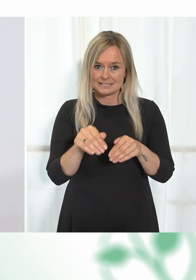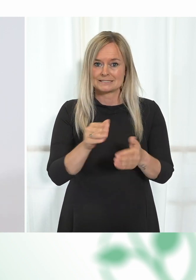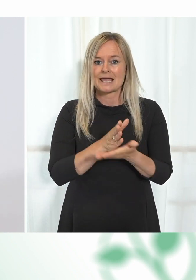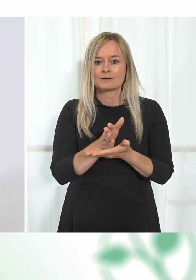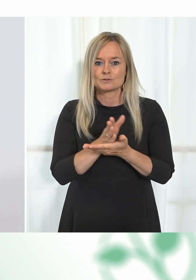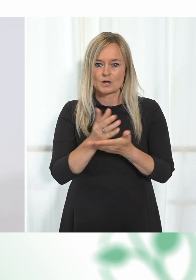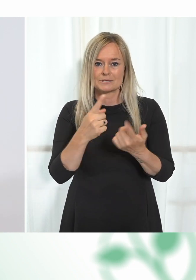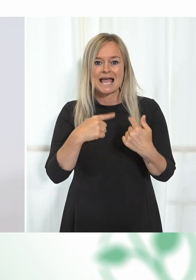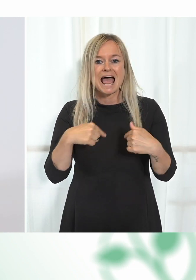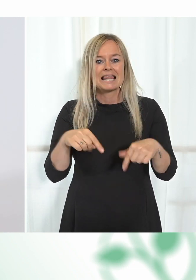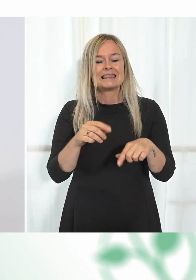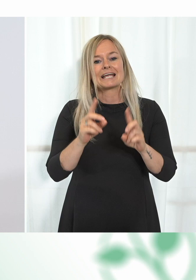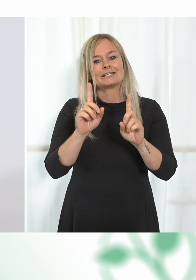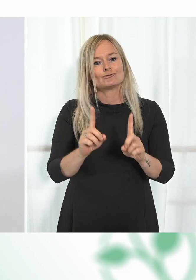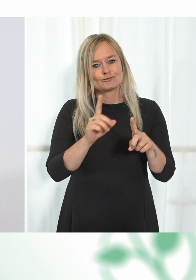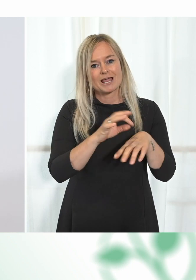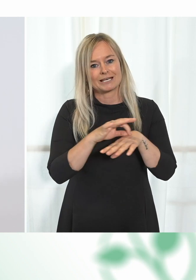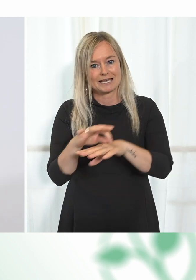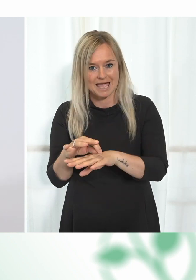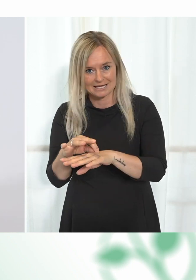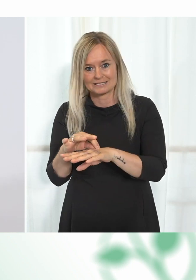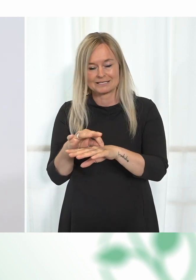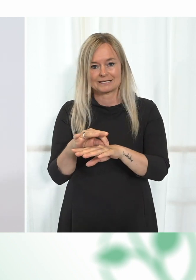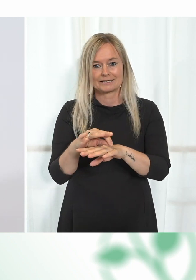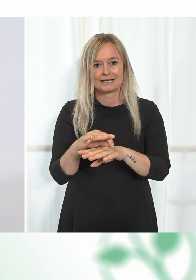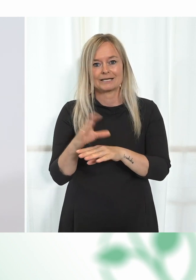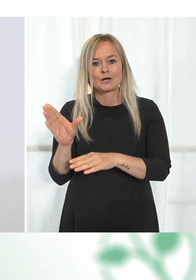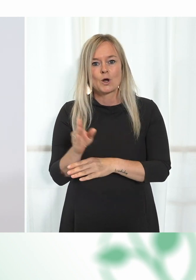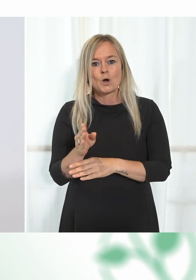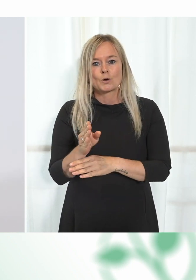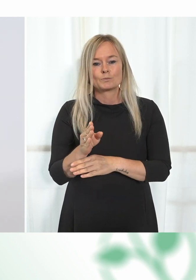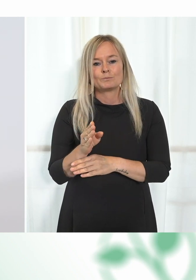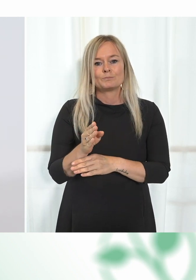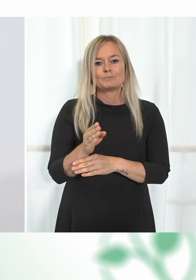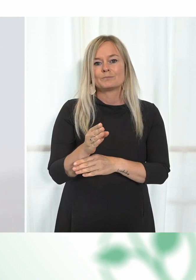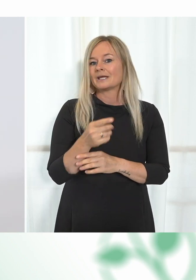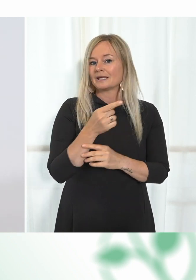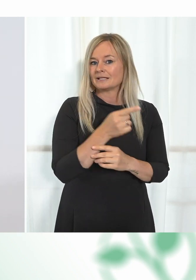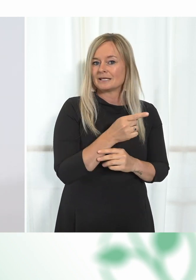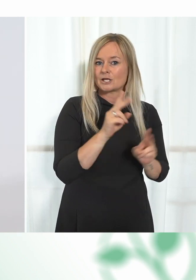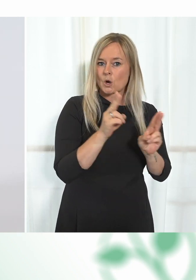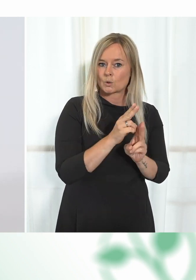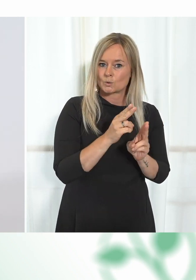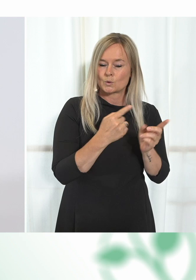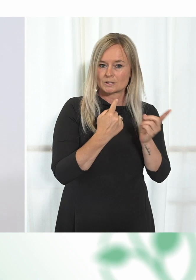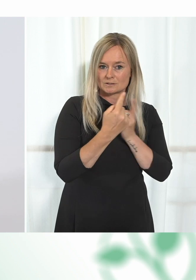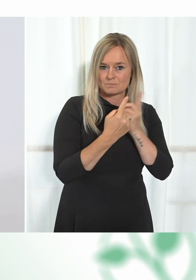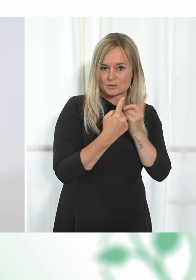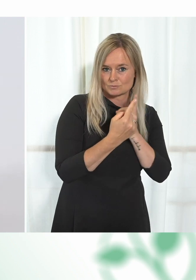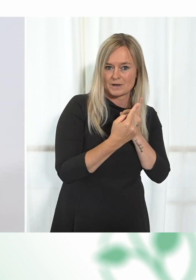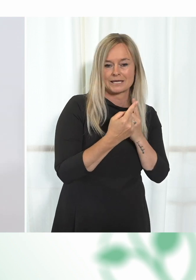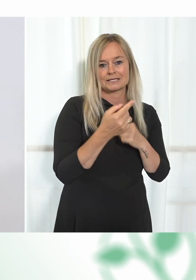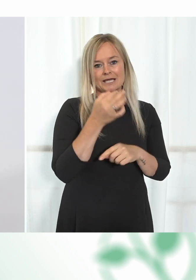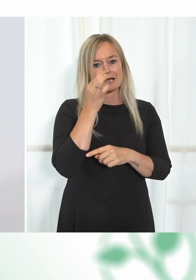die Landesstellenleiterin nach vorne bitten darf und mit ihr dazu auch ein bisschen reden darf. Frau Brigitte Deo ist auch schon